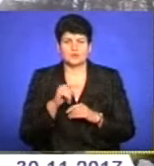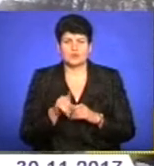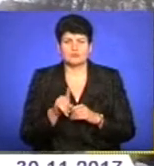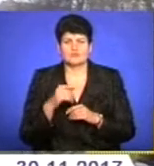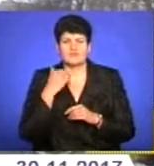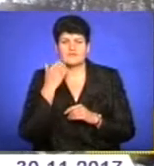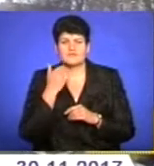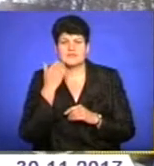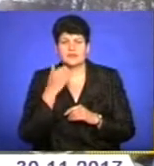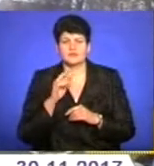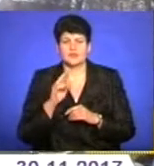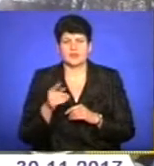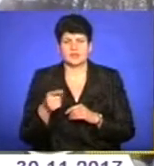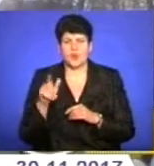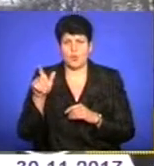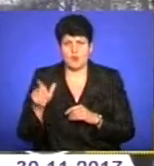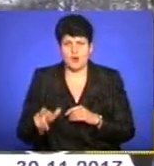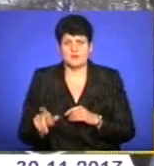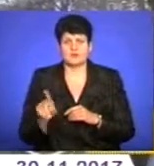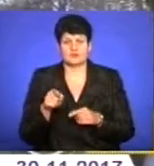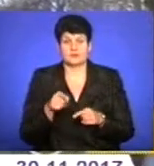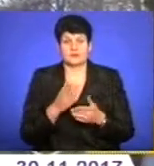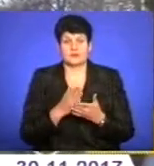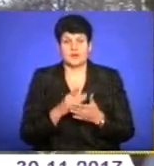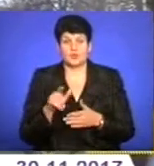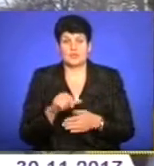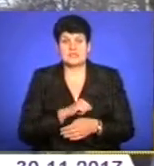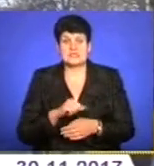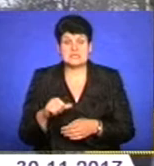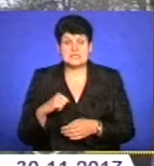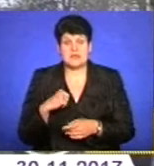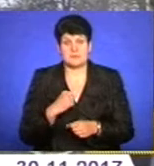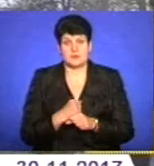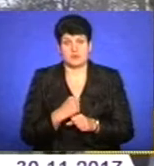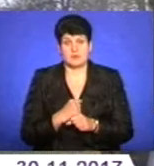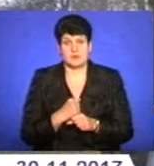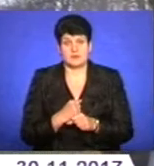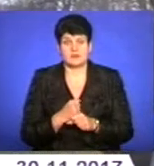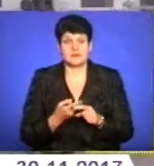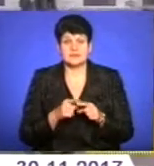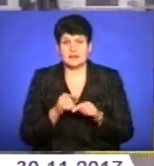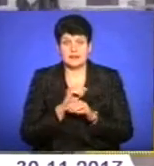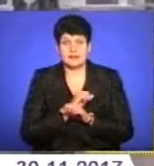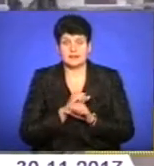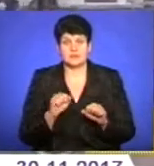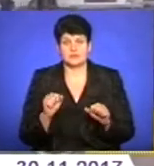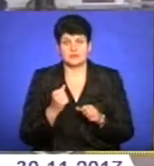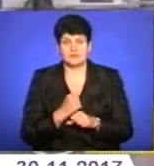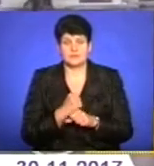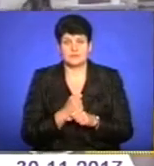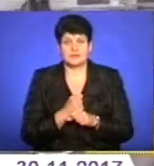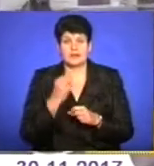як тернополянин, розумієте, що таке є, щоб люди самі то робили, але то не вихід з положення. Несе загрозу.